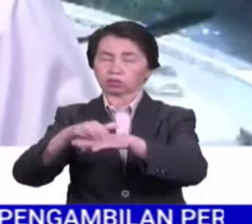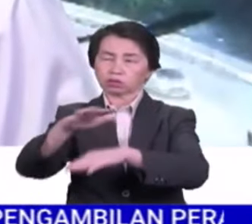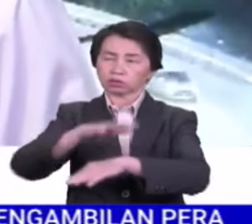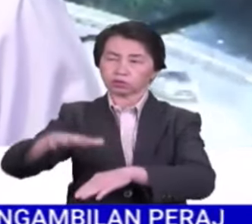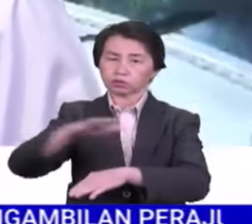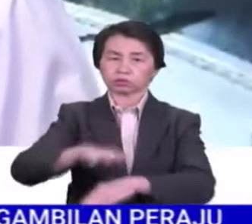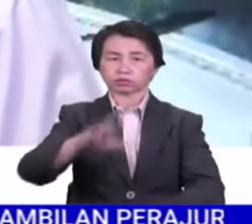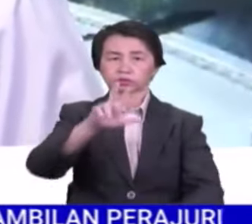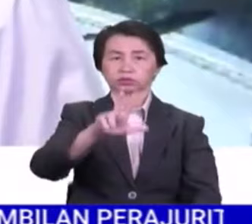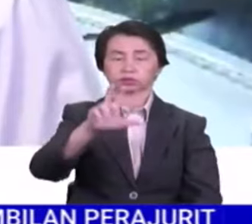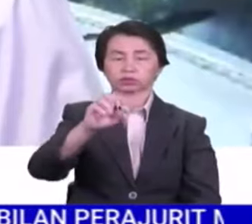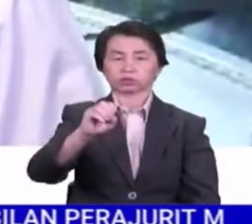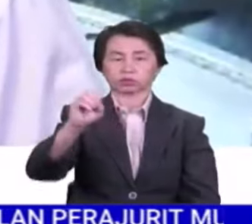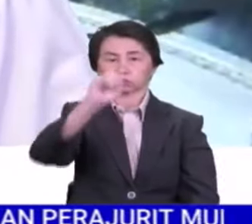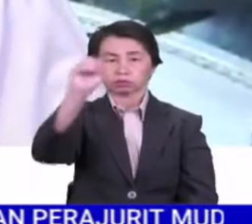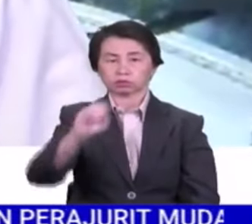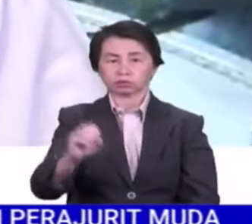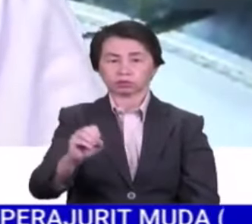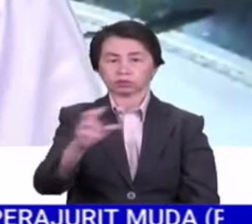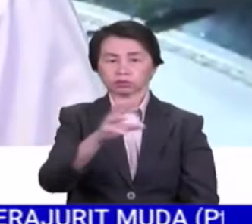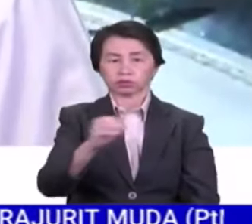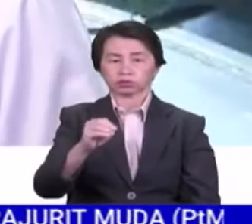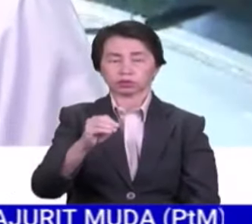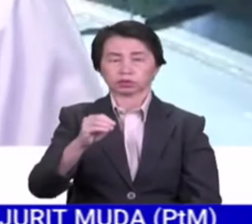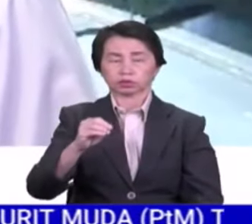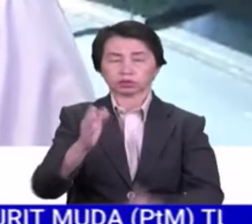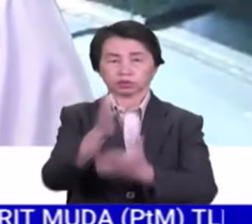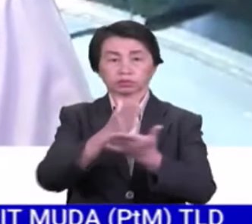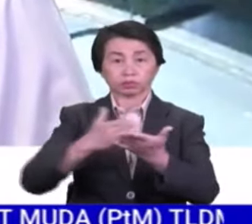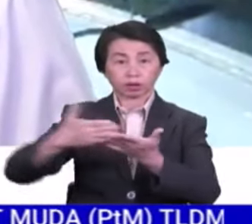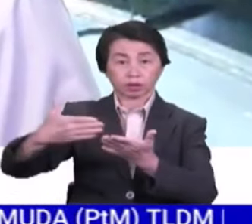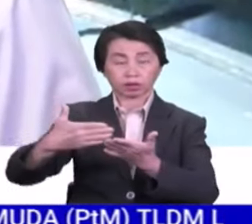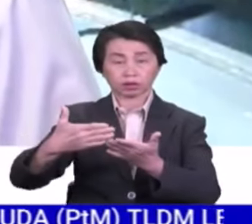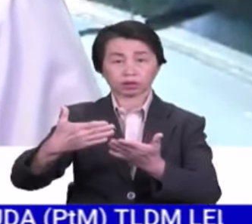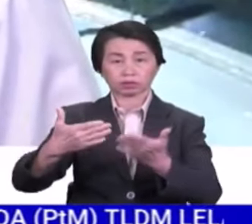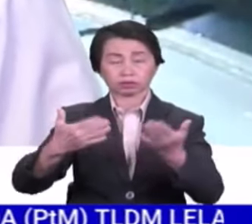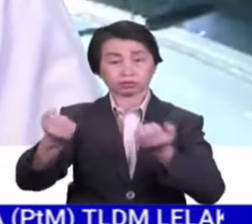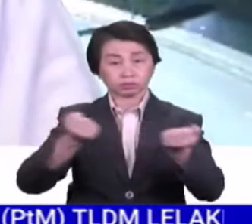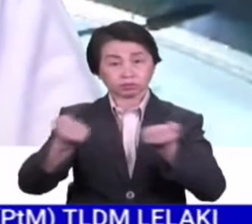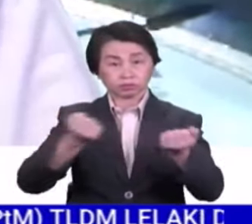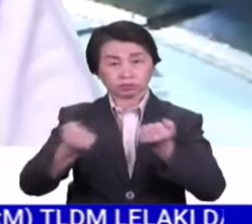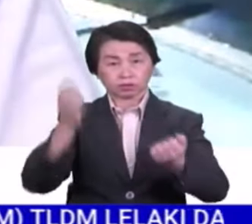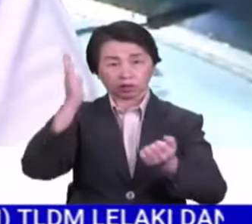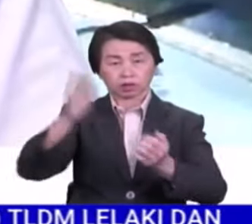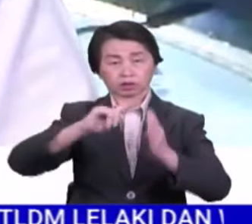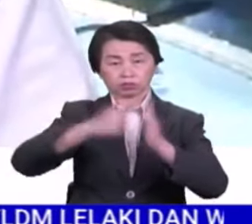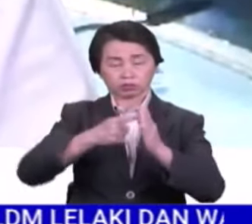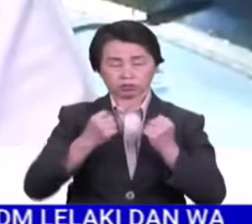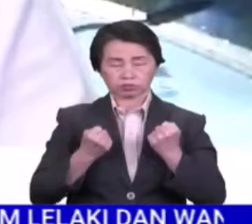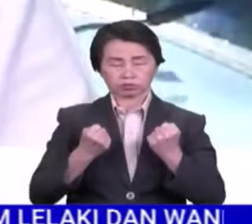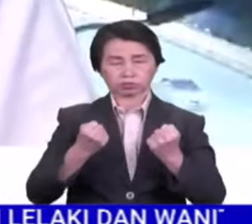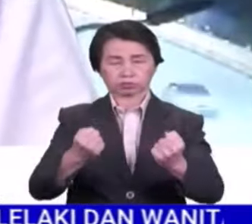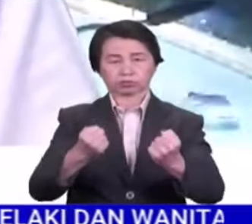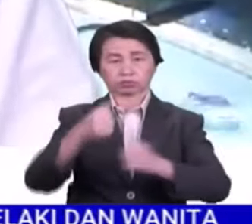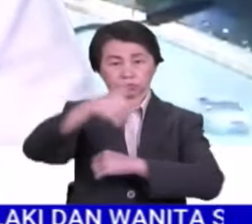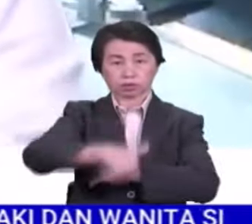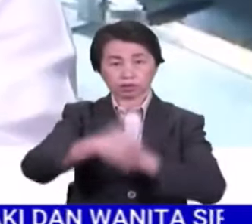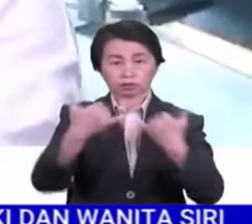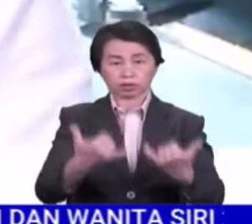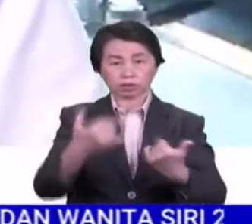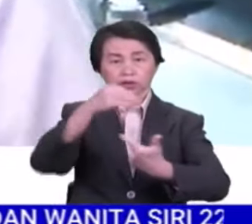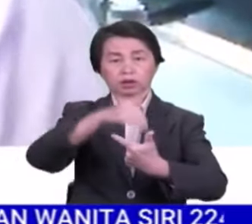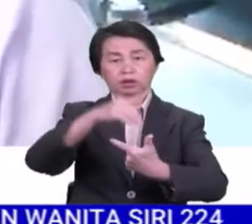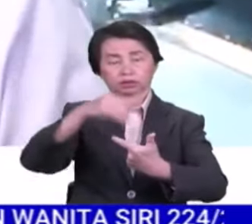hampir 70%. Ya. Dan kemungkinan sebahagian trafik yang akan memulakan perjalanan pada malam ini